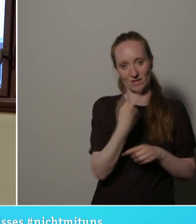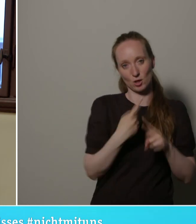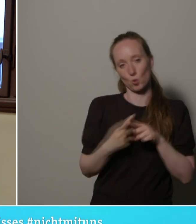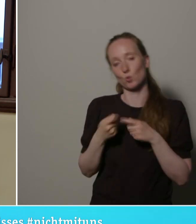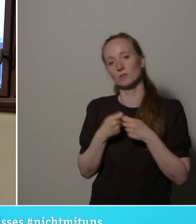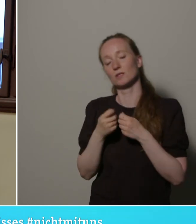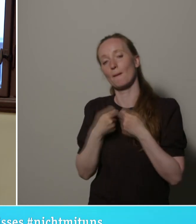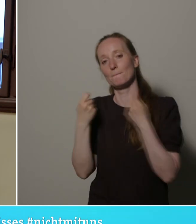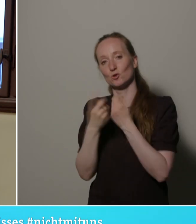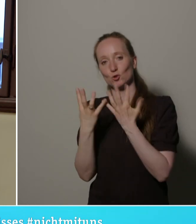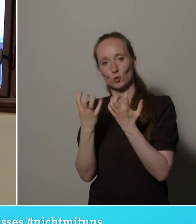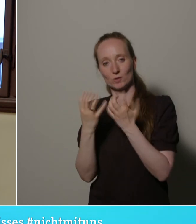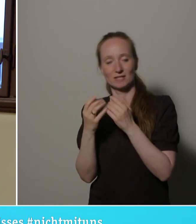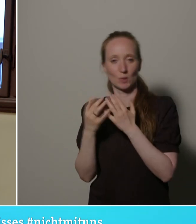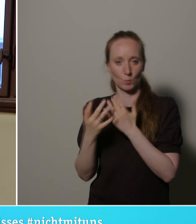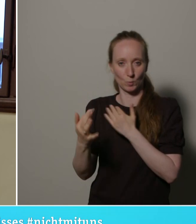Grünen ab.